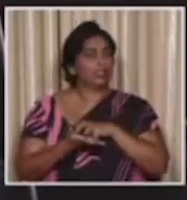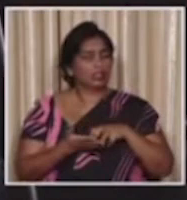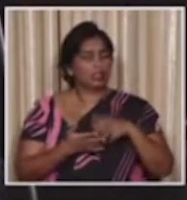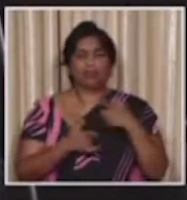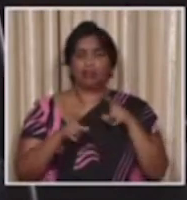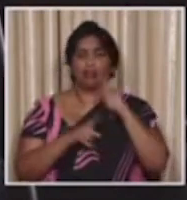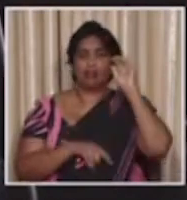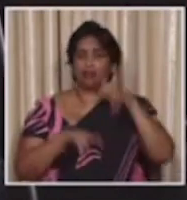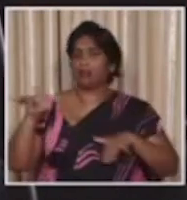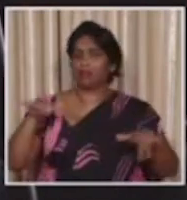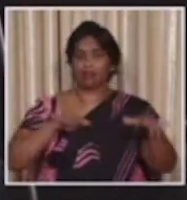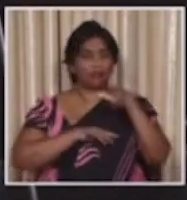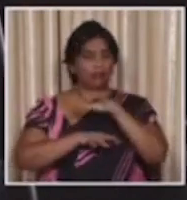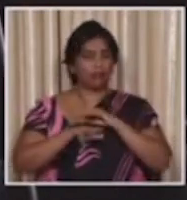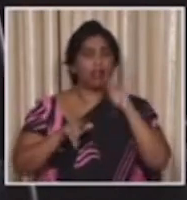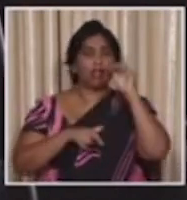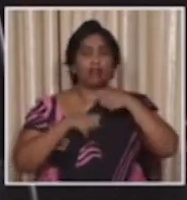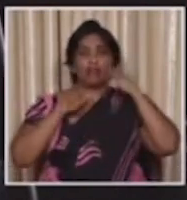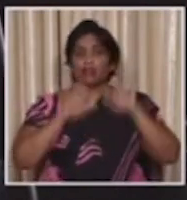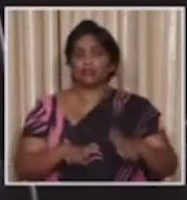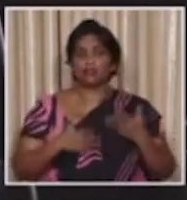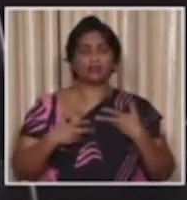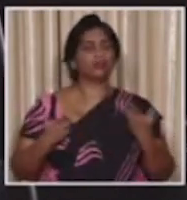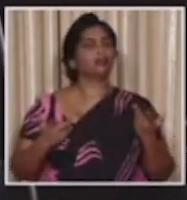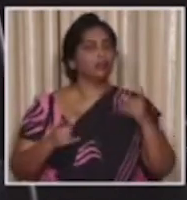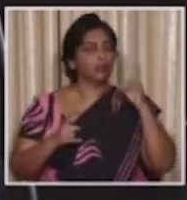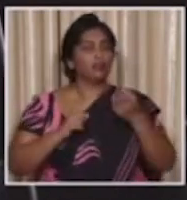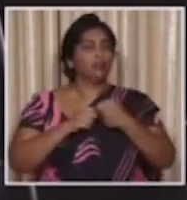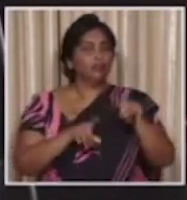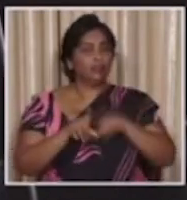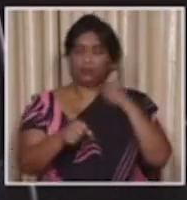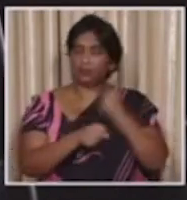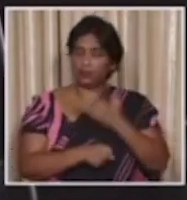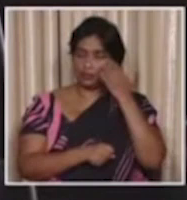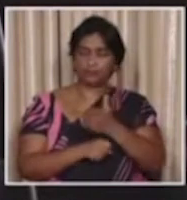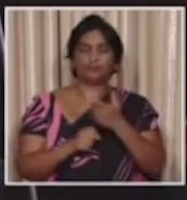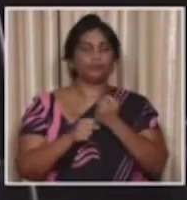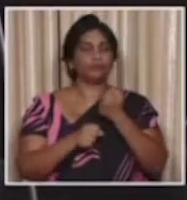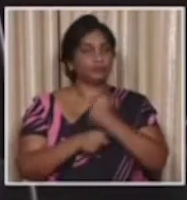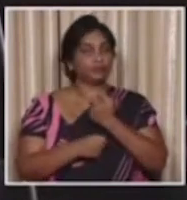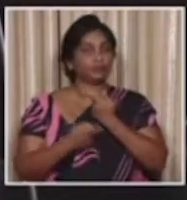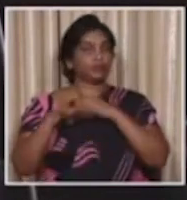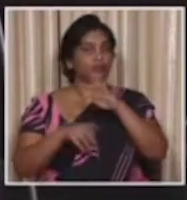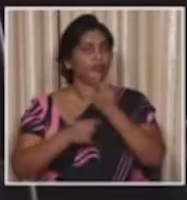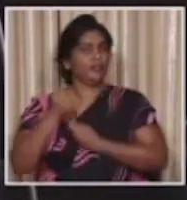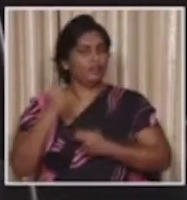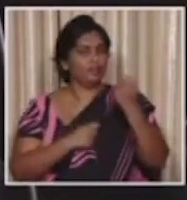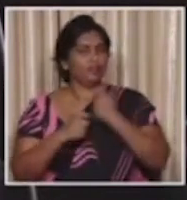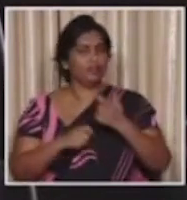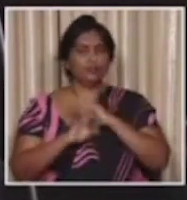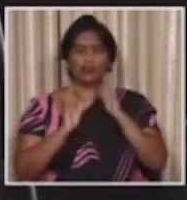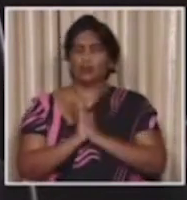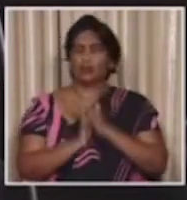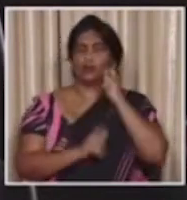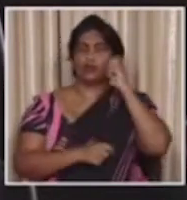මේ අලි ඇවිදින්නේ අලිට ඉඳලක් නිසා. ඉතින් මේවට වාග් කියනවා මේ ආණ්ඩුව. මේ ආණ්ඩුව මේ ඉඩකඩම් විකුණ ගන්නවා. ඉඩකඩම් රටේ